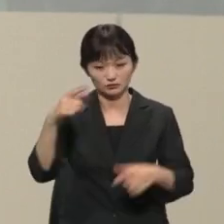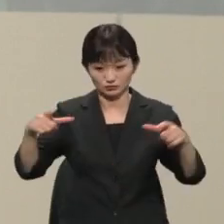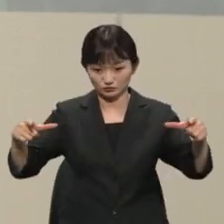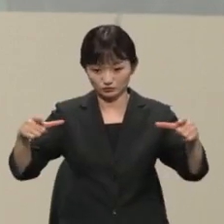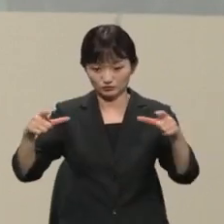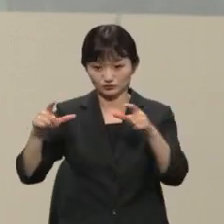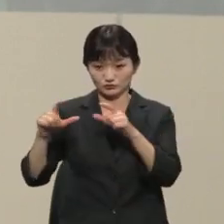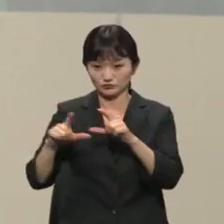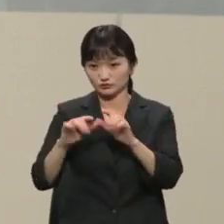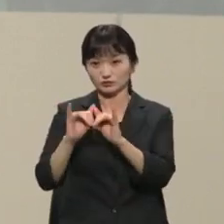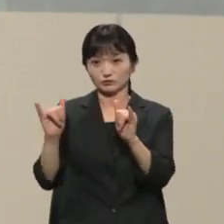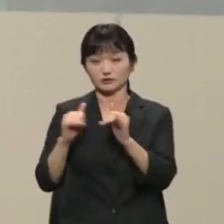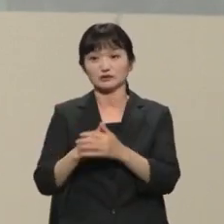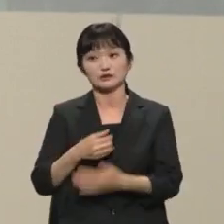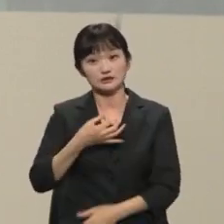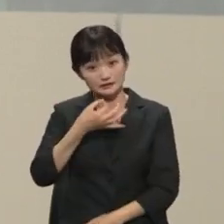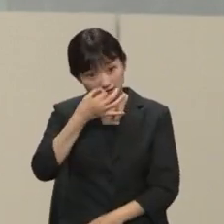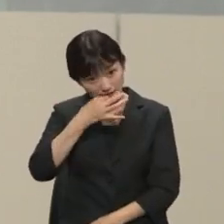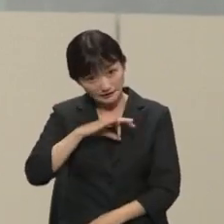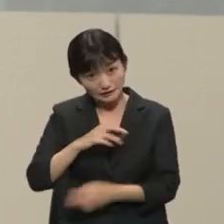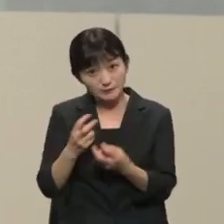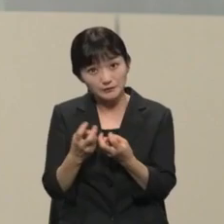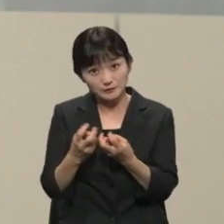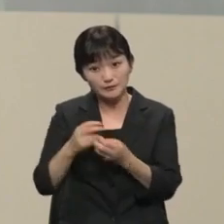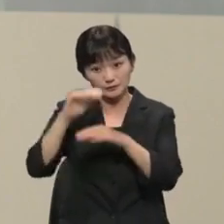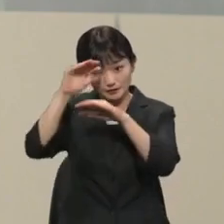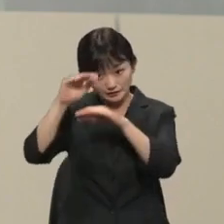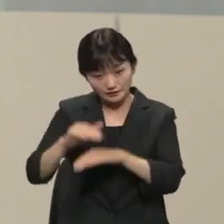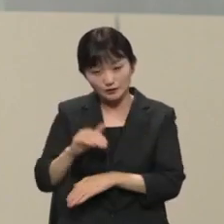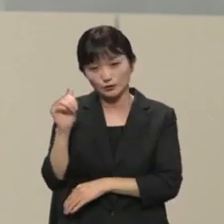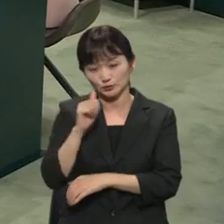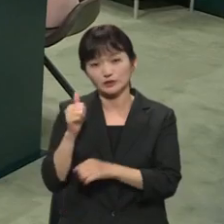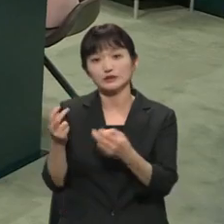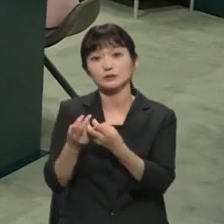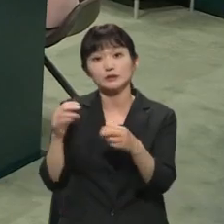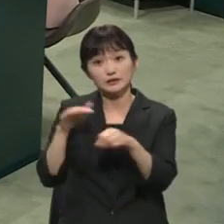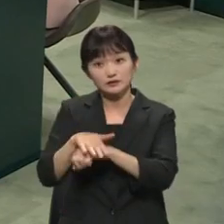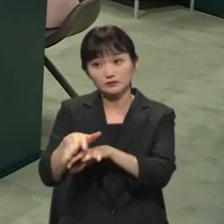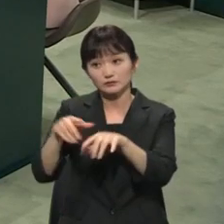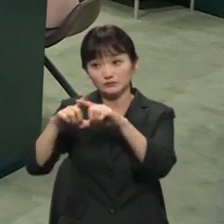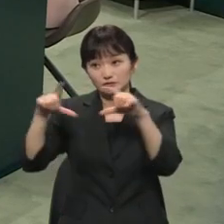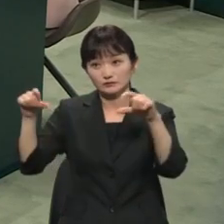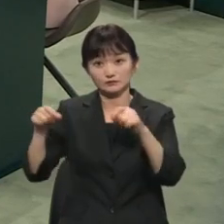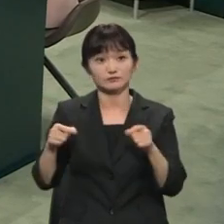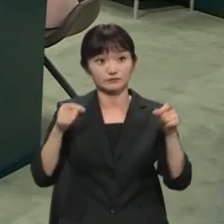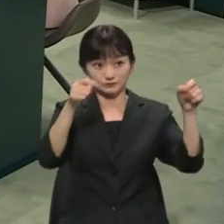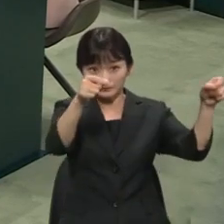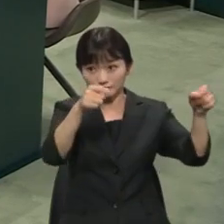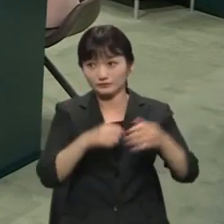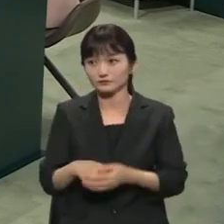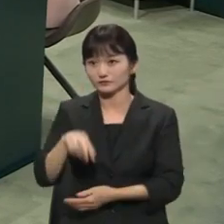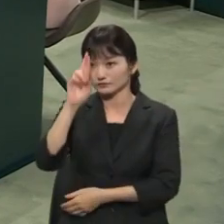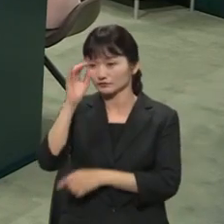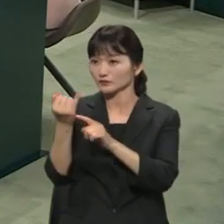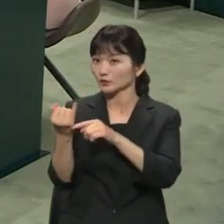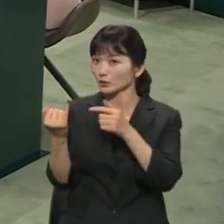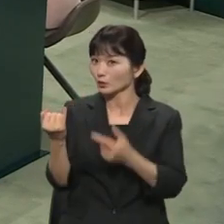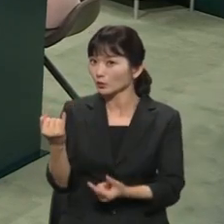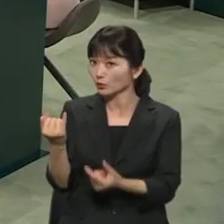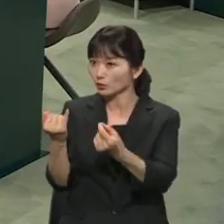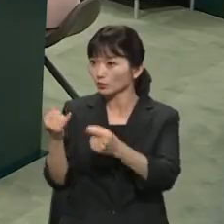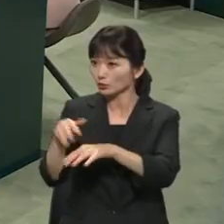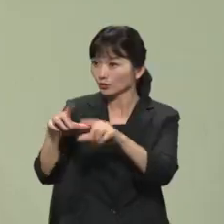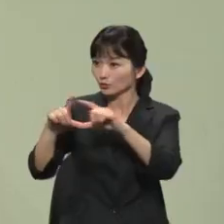이득이 갈 수 있는 내용들을 소개하는 방식으로 좀 걸고 있습니다 알겠습니다 박성민 전 최고도 곧 거실 건가요